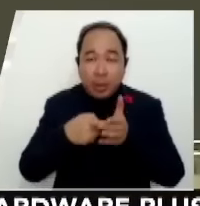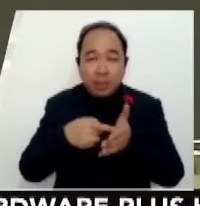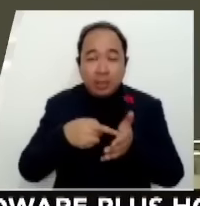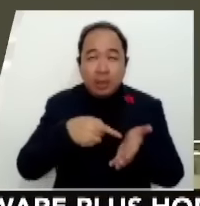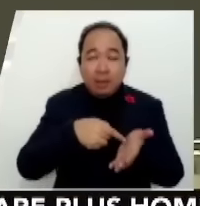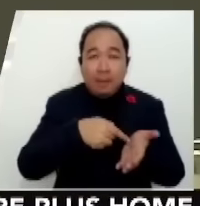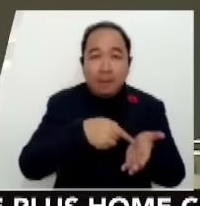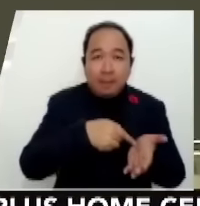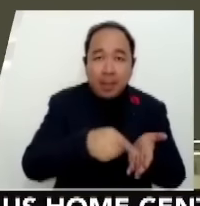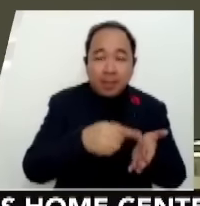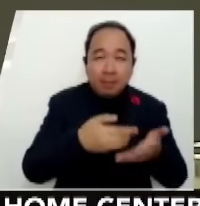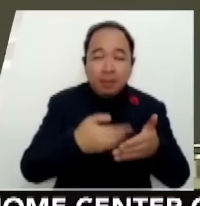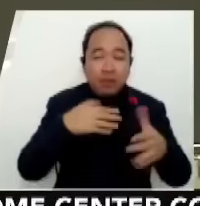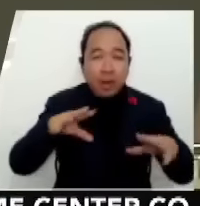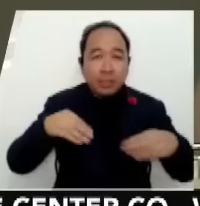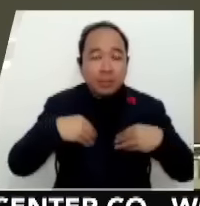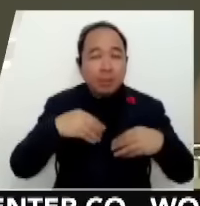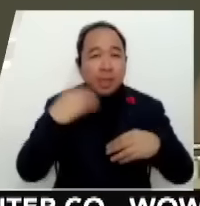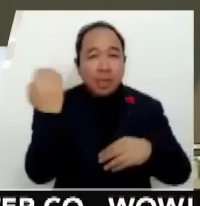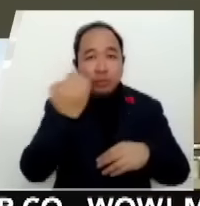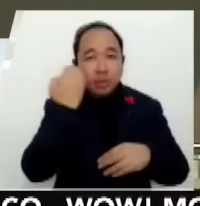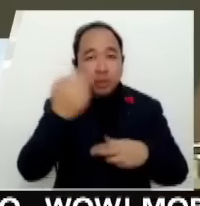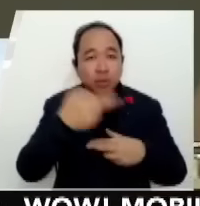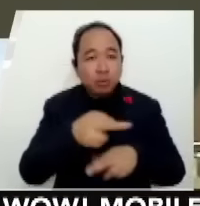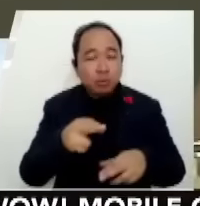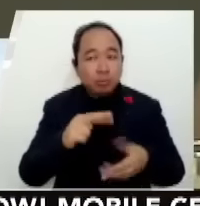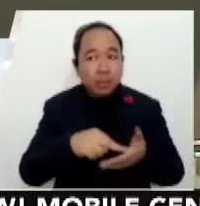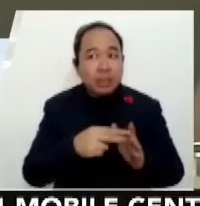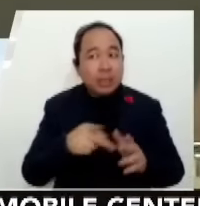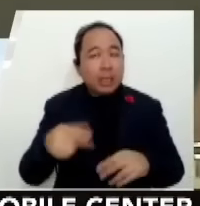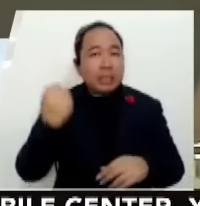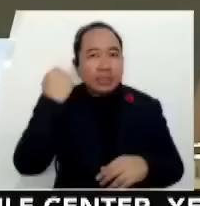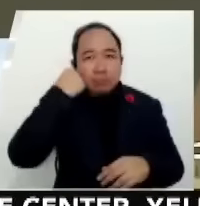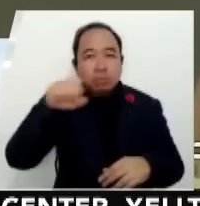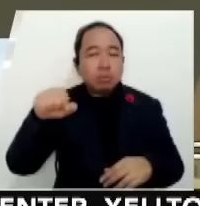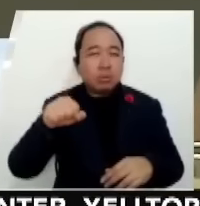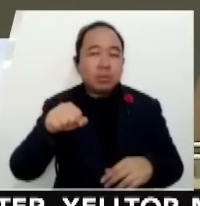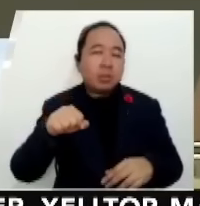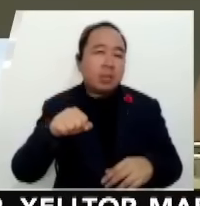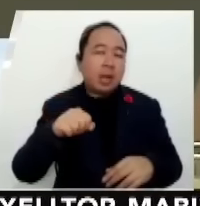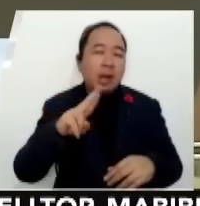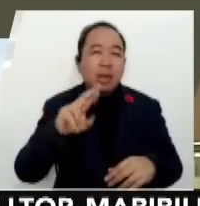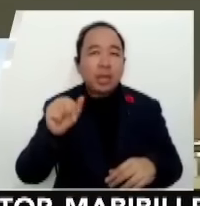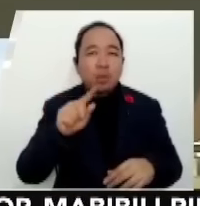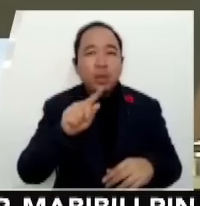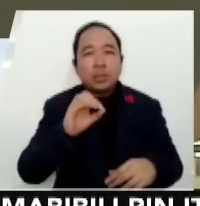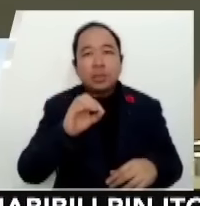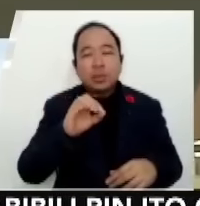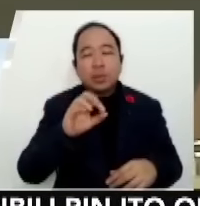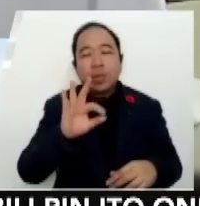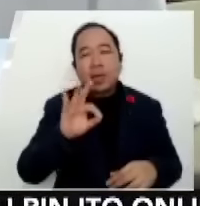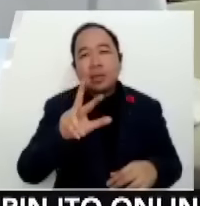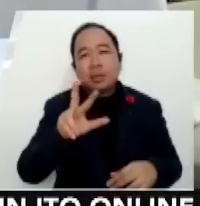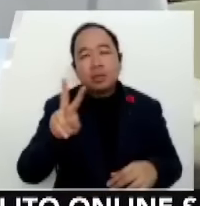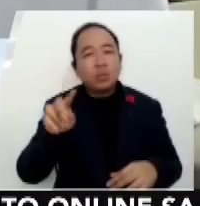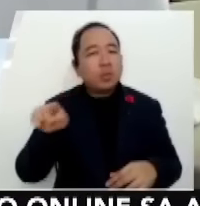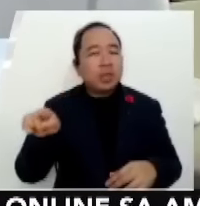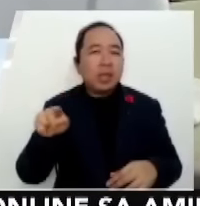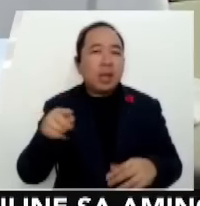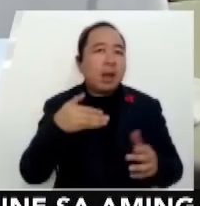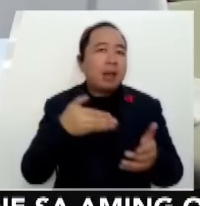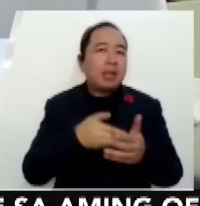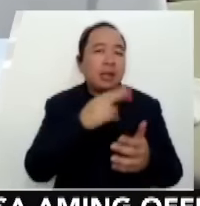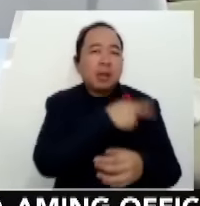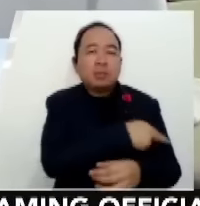room. So yun palang is a violation of Republic Act 10932 or ang Anti-Hospital Deposit Law. Palit-ulo rin